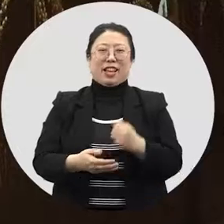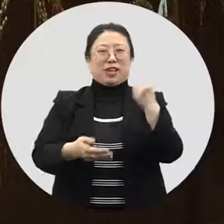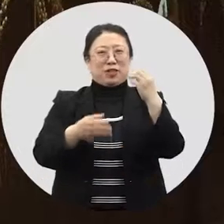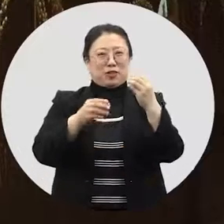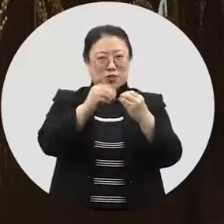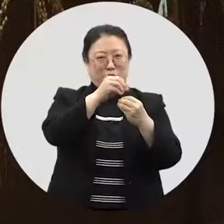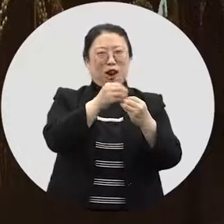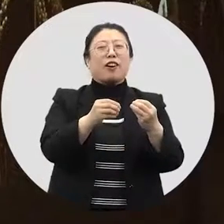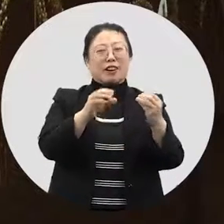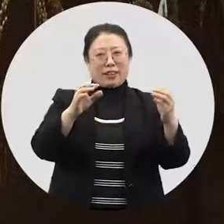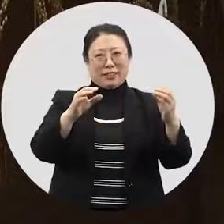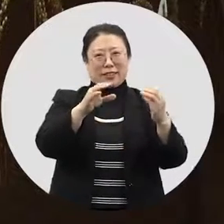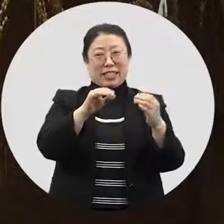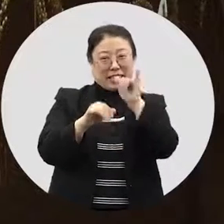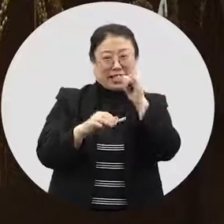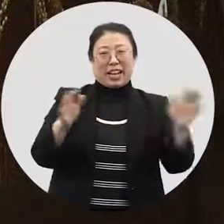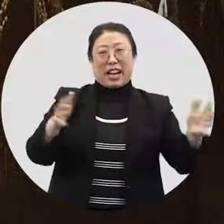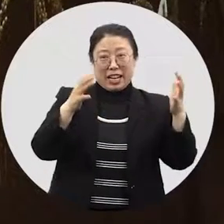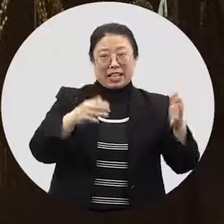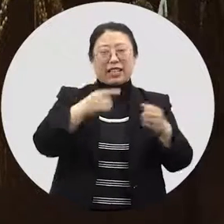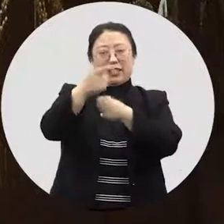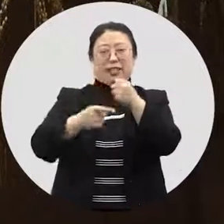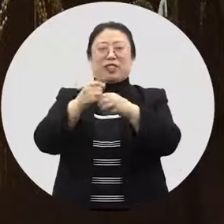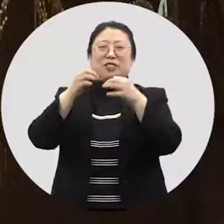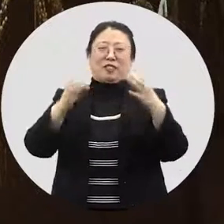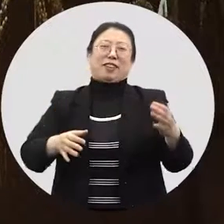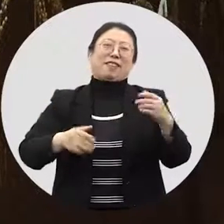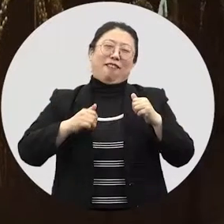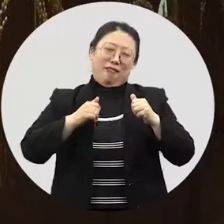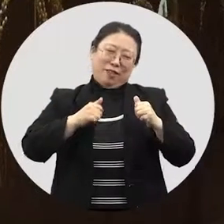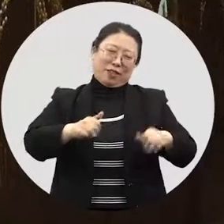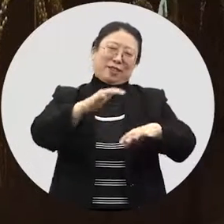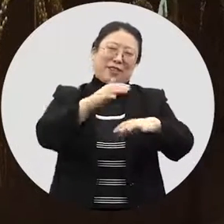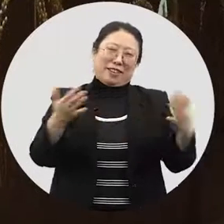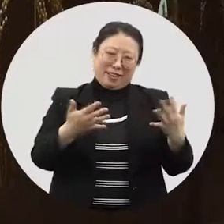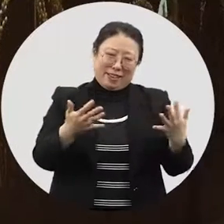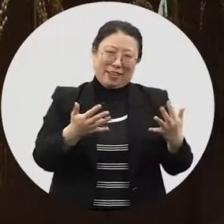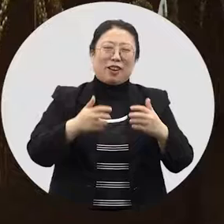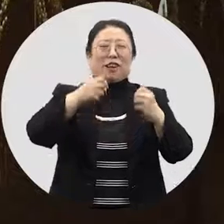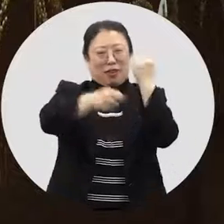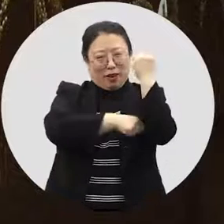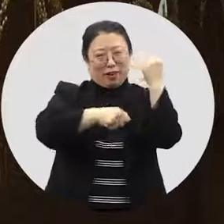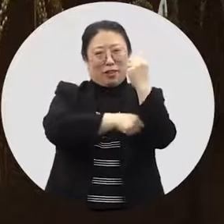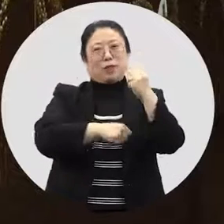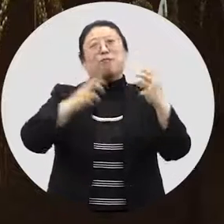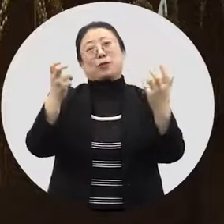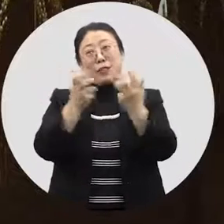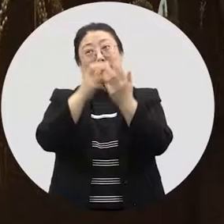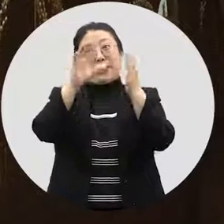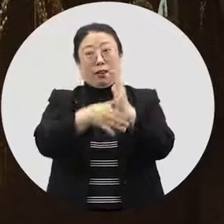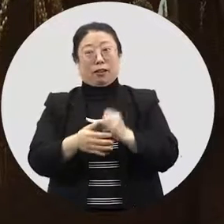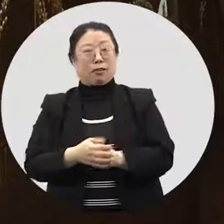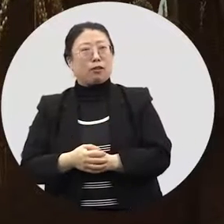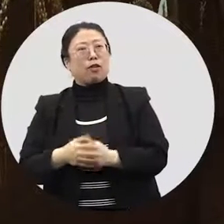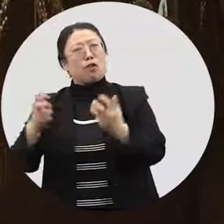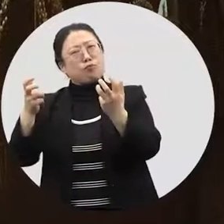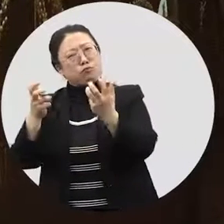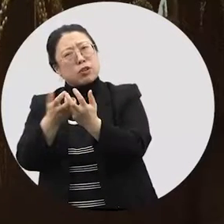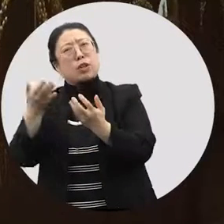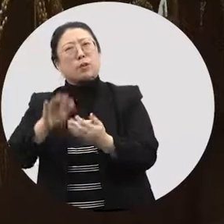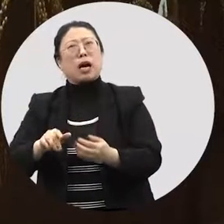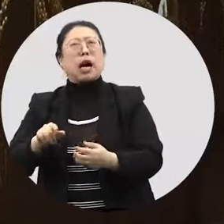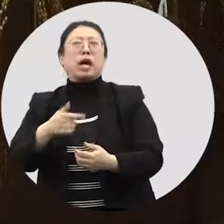맞아요 추석에 있는 가을은 1년 동안 열심히 지은 농사에 결실을 거두는 풍성한 계절이죠